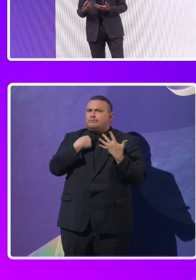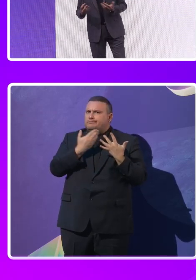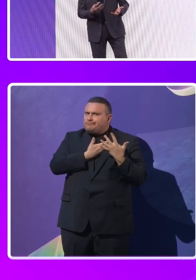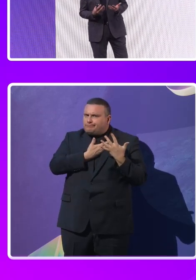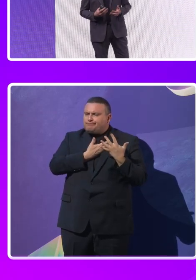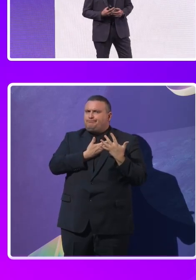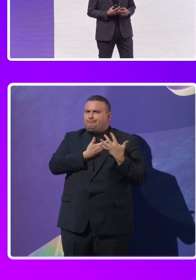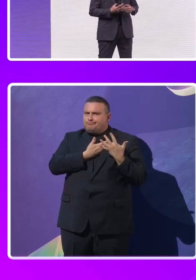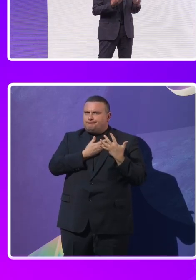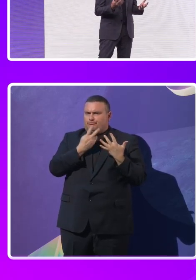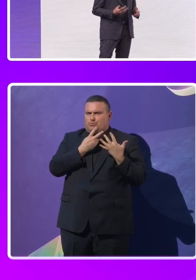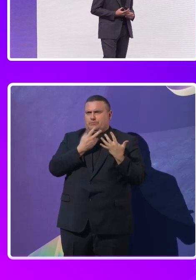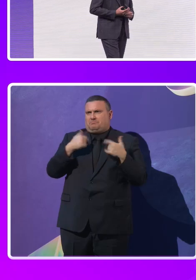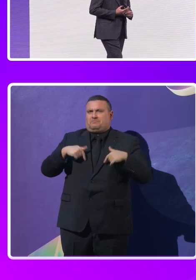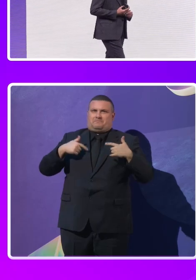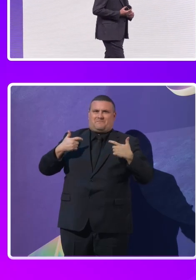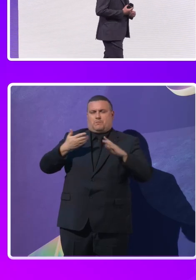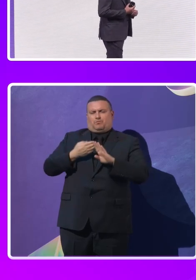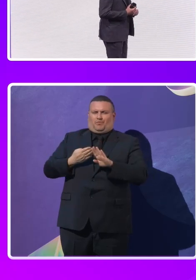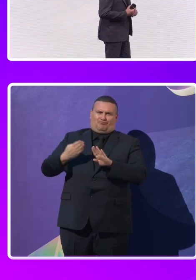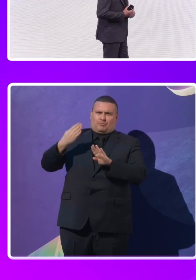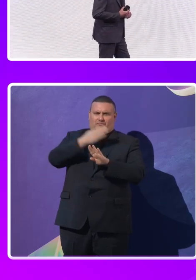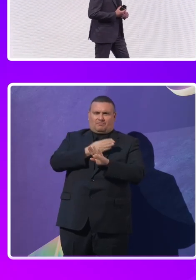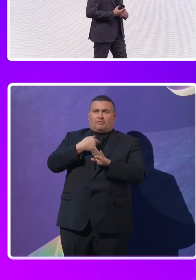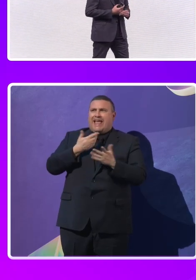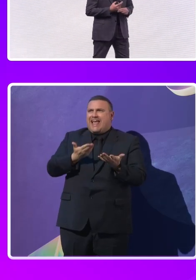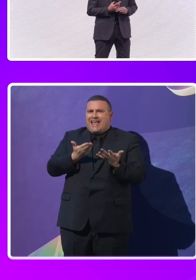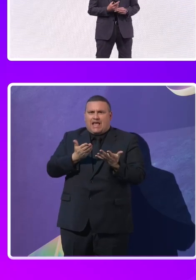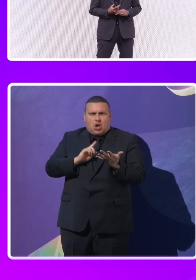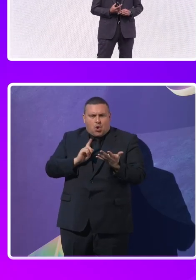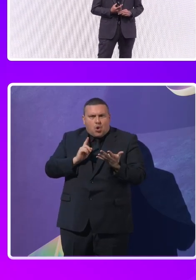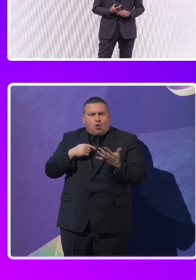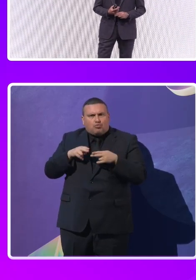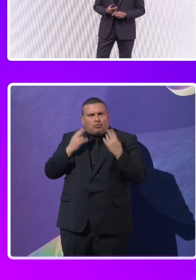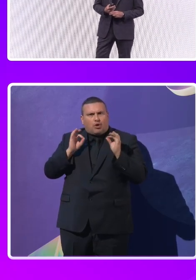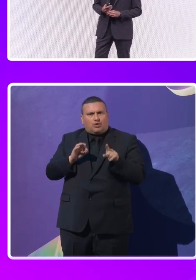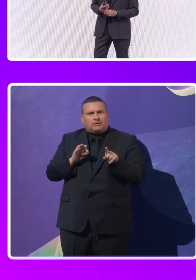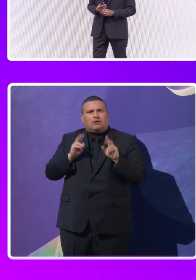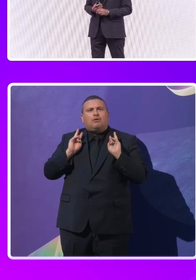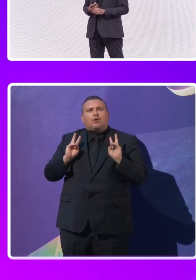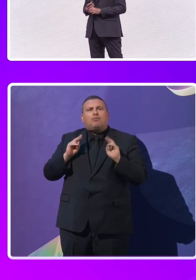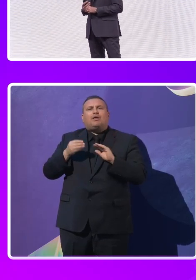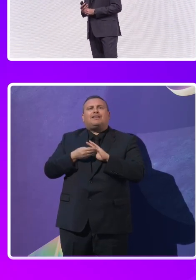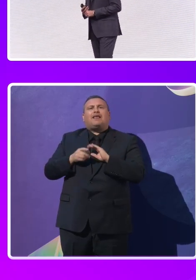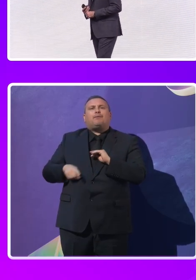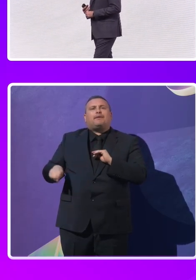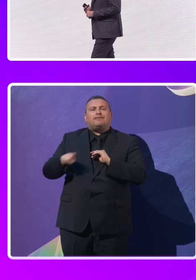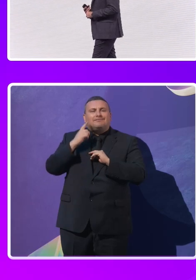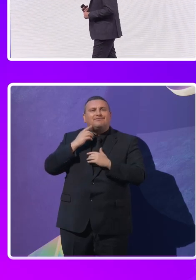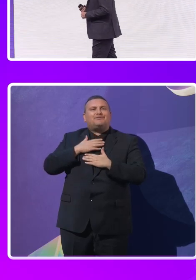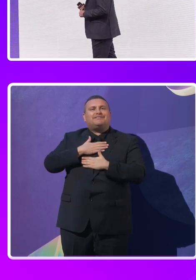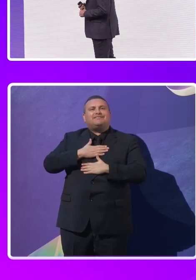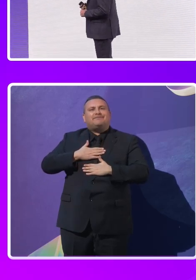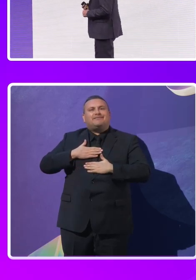prima che iniziassimo questo viaggio non non era così scontato è la soddisfazione dei dipendenti che utilizzano